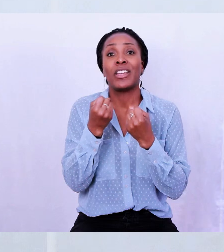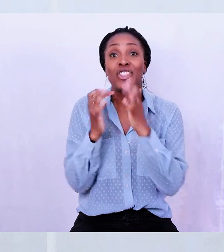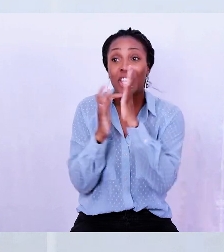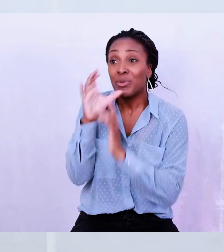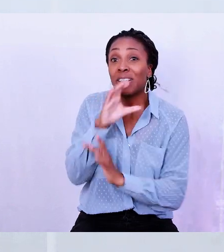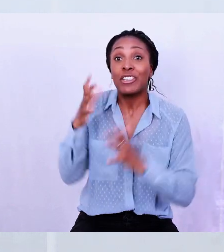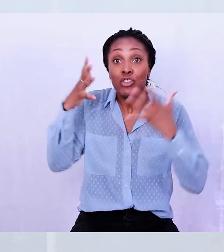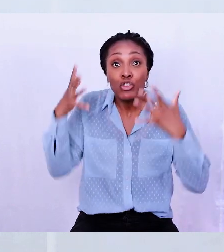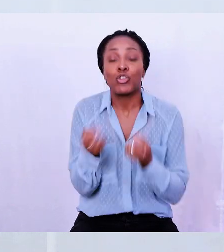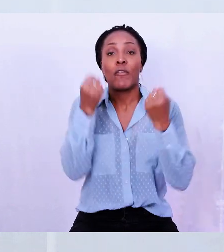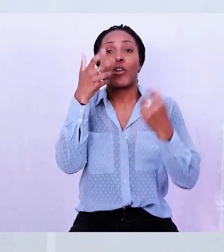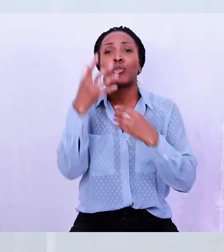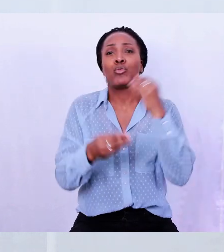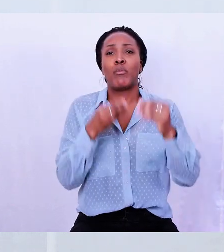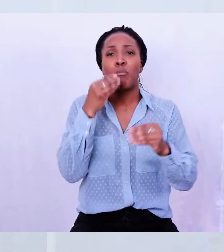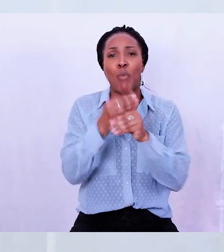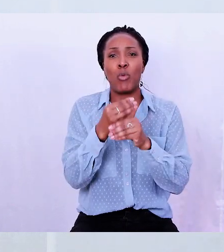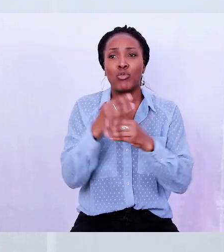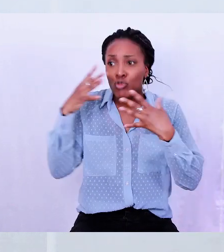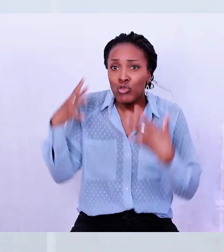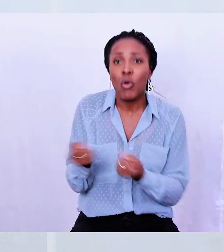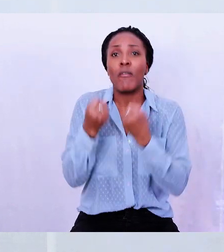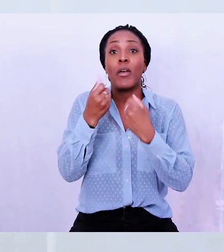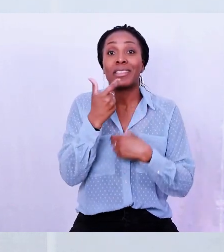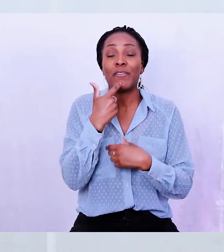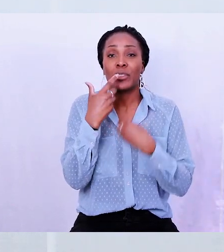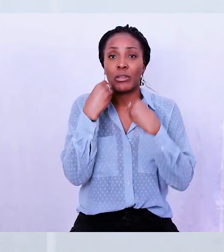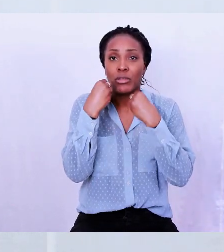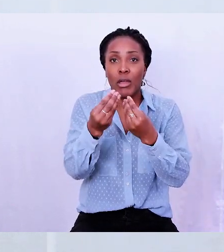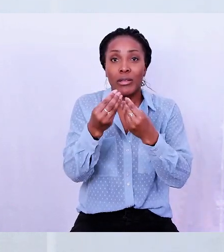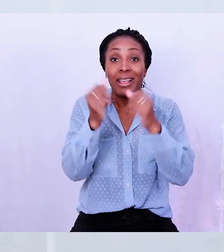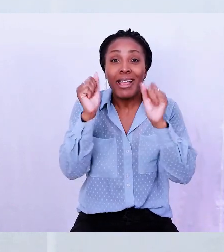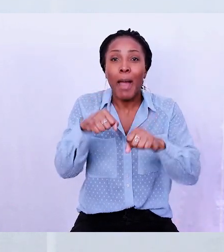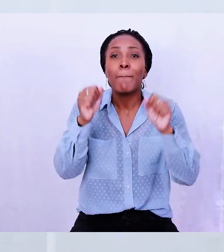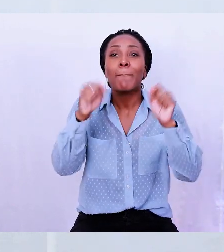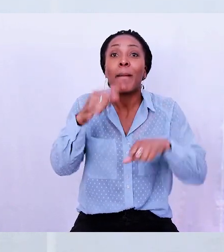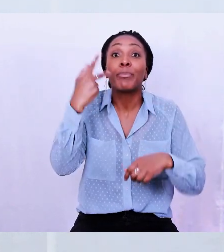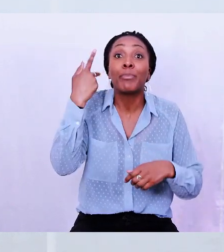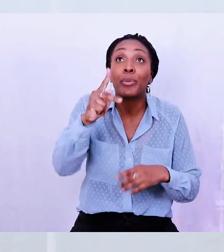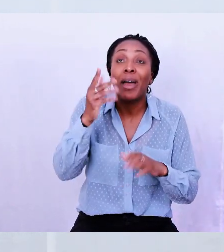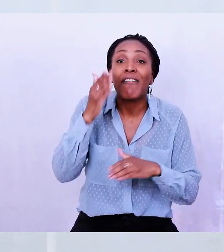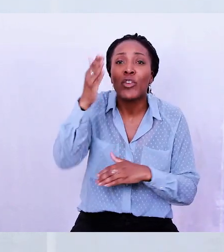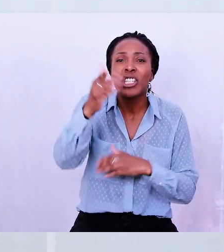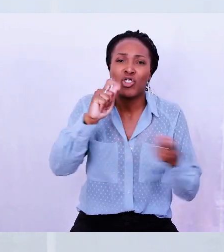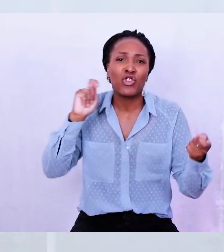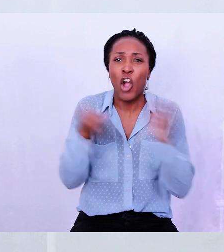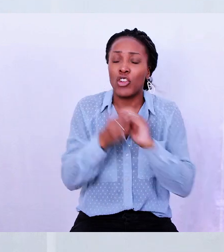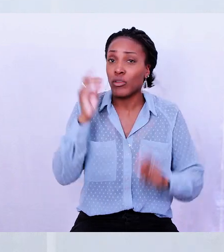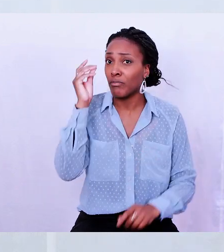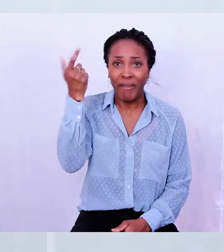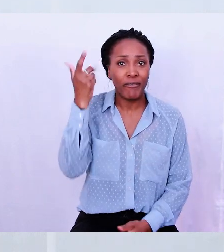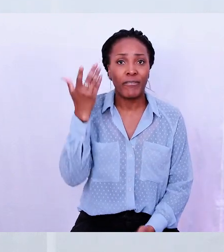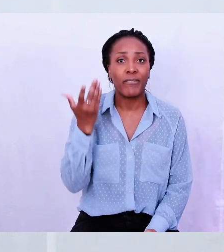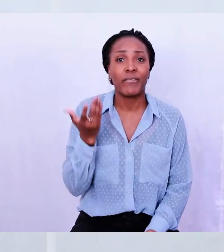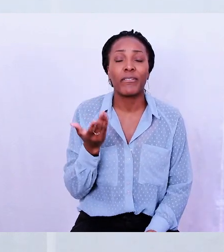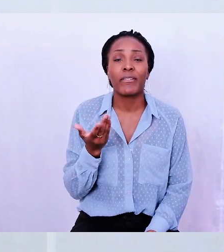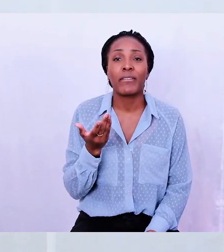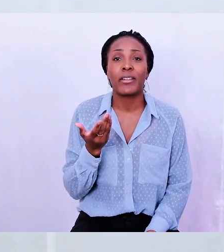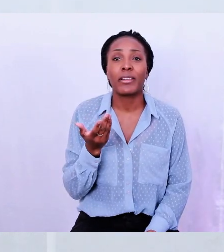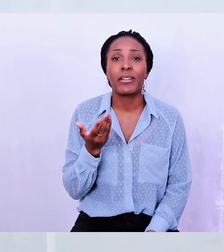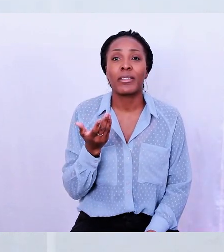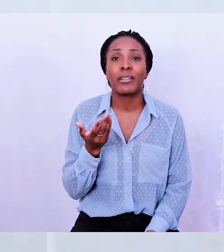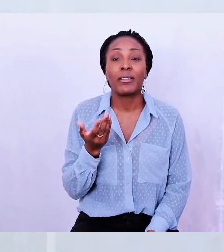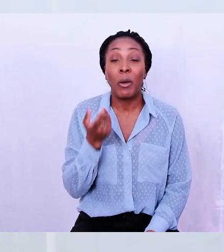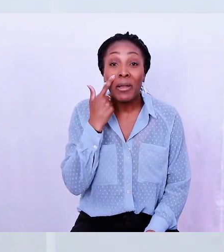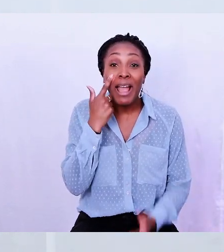la capacité de changer l'avenir de quelqu'un en un instant. Quand on regarde les